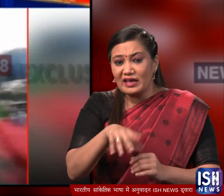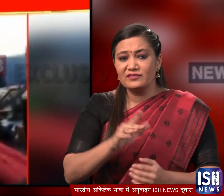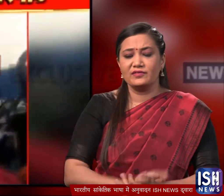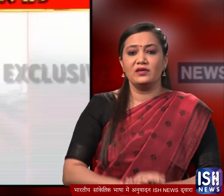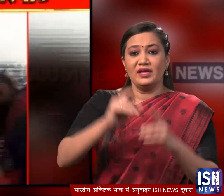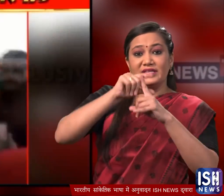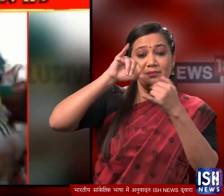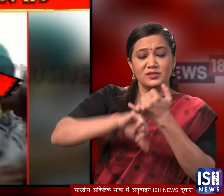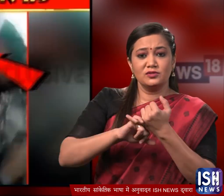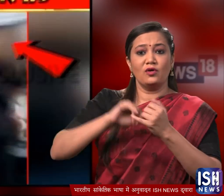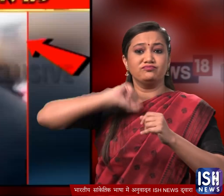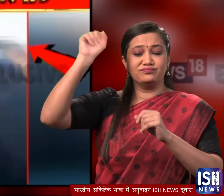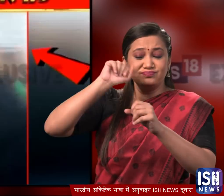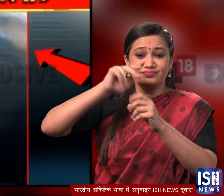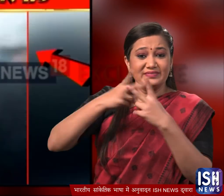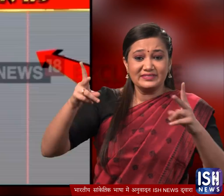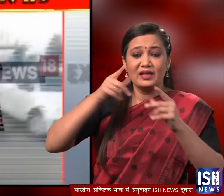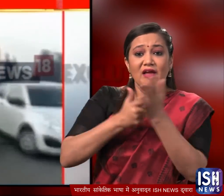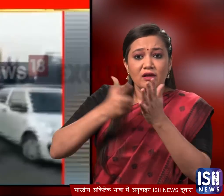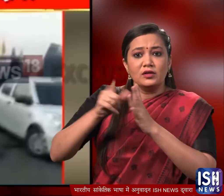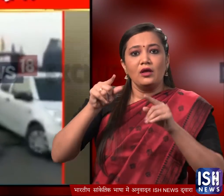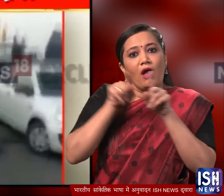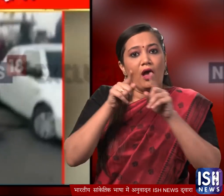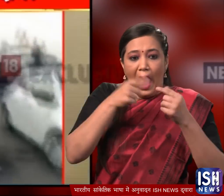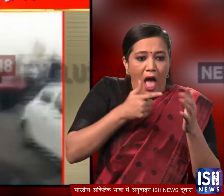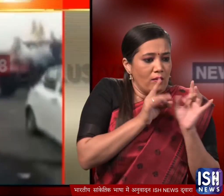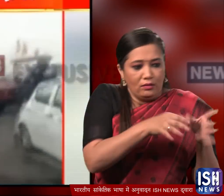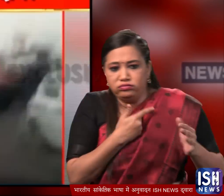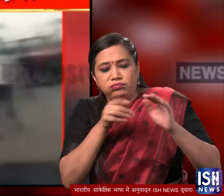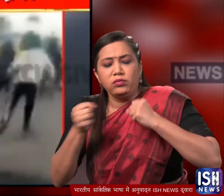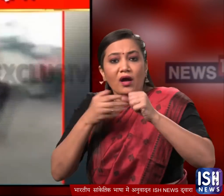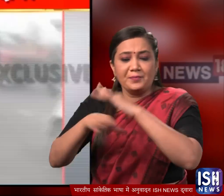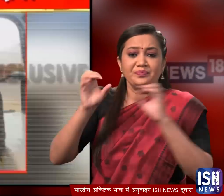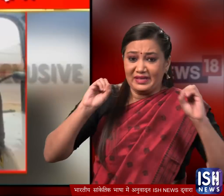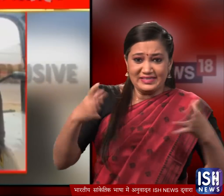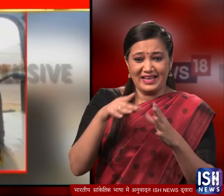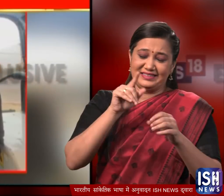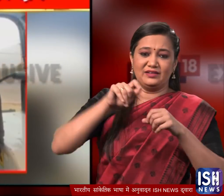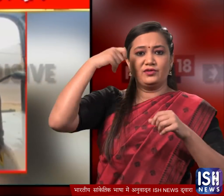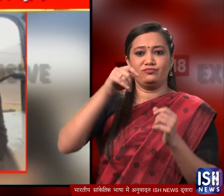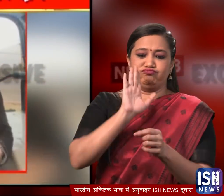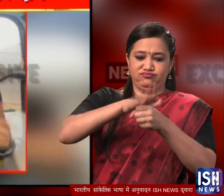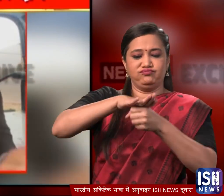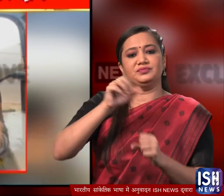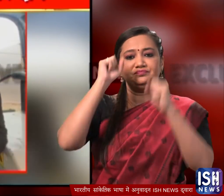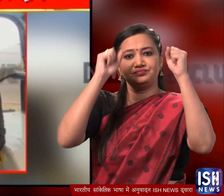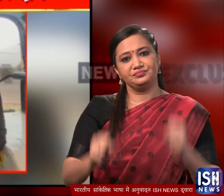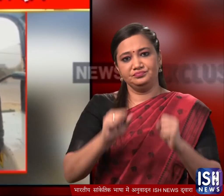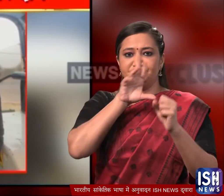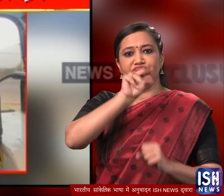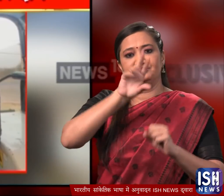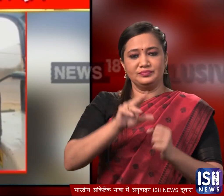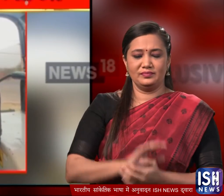जिनमें एक वीडियो ऐसा भी है जिसमें दीप सिद्धू आंदोलन में शामिल किसानों से ही बचकर भागता हुआ दिखा। वीडियो की शुरुआत में दीप एक ट्रैक्टर पर बैठा